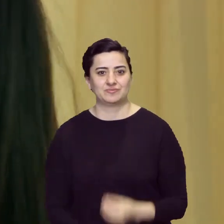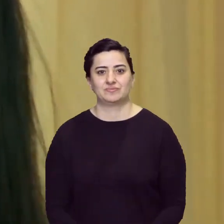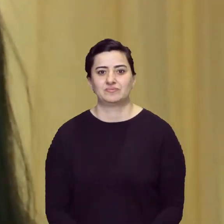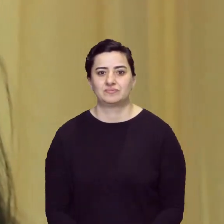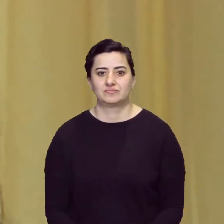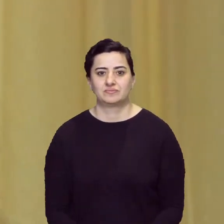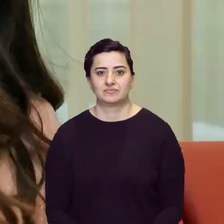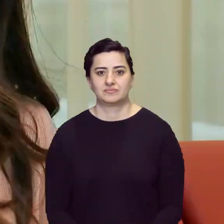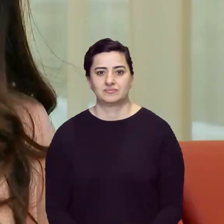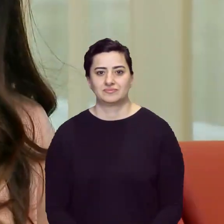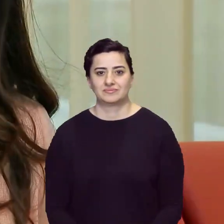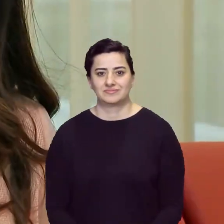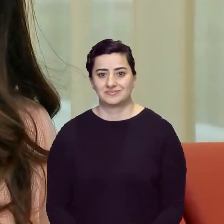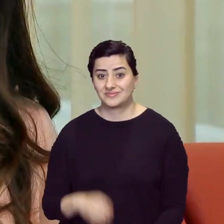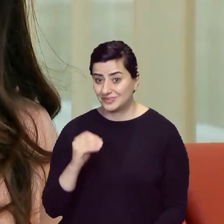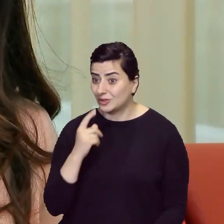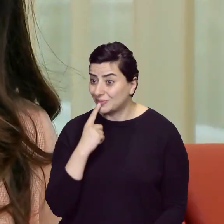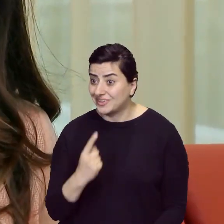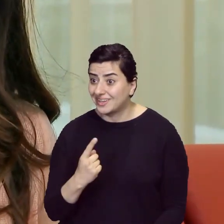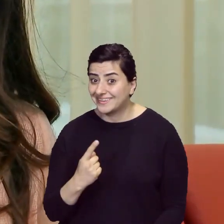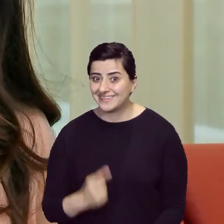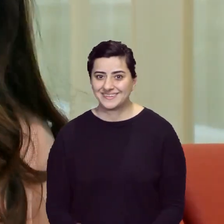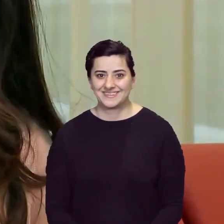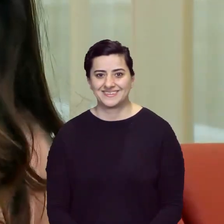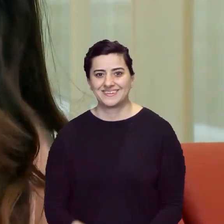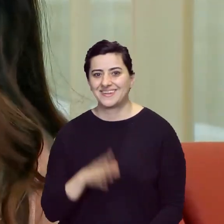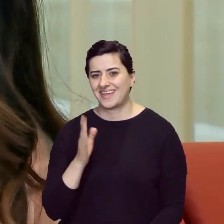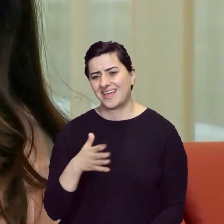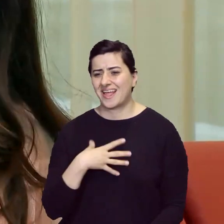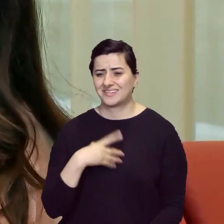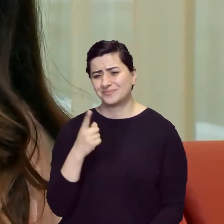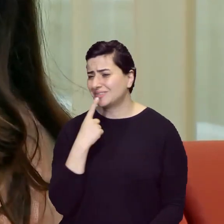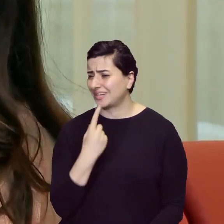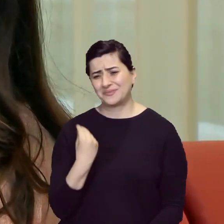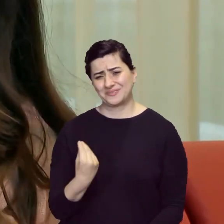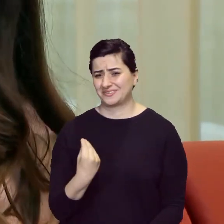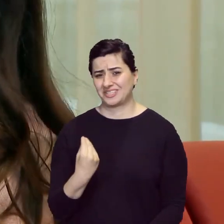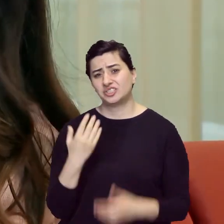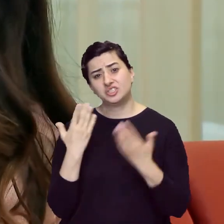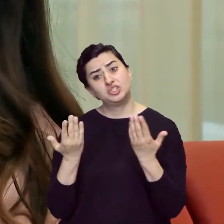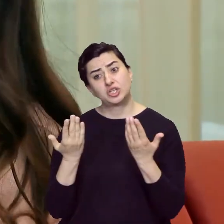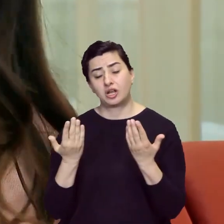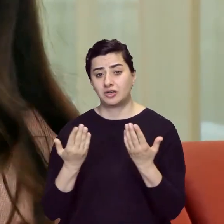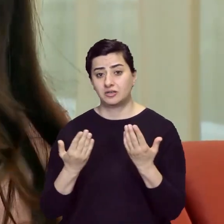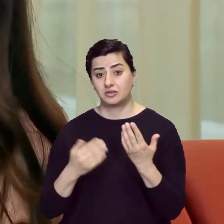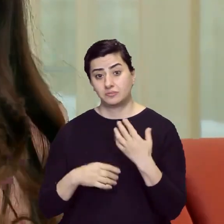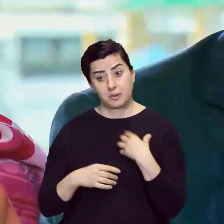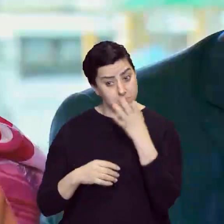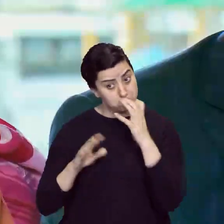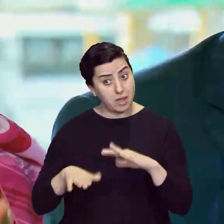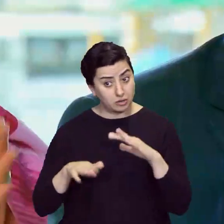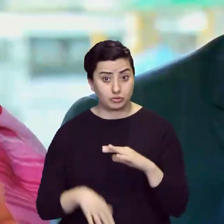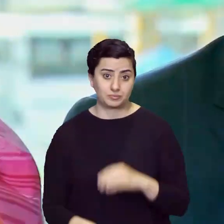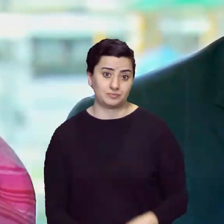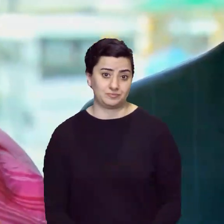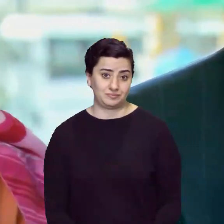fotoğrafları. Çocuklar mı dedi? Ayalacığım ne güzel söyledi. İnşallah. Vallahi 4 gözle